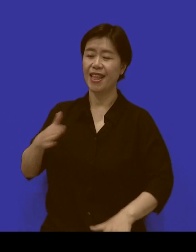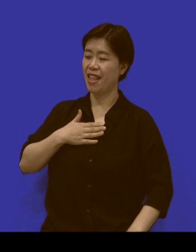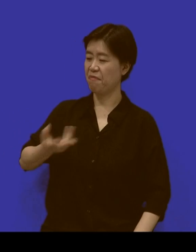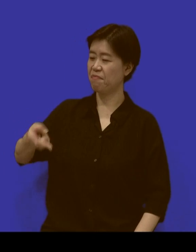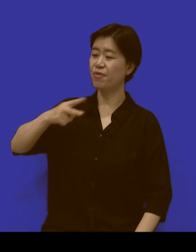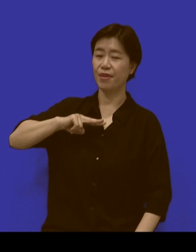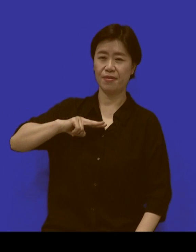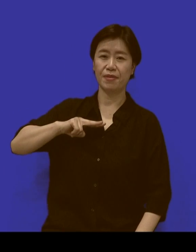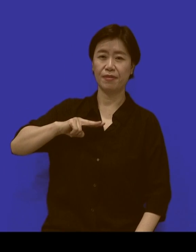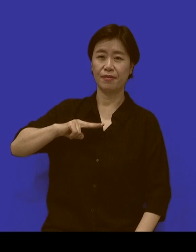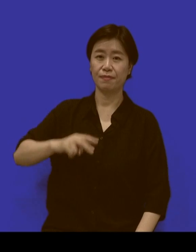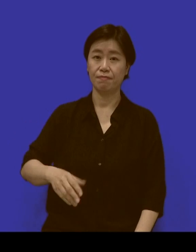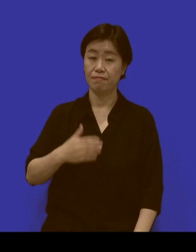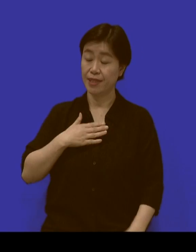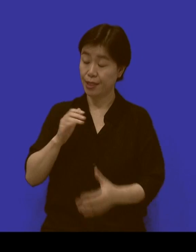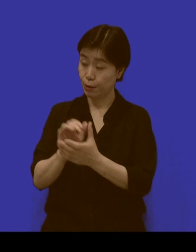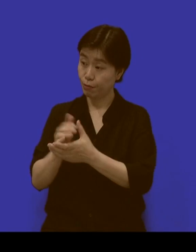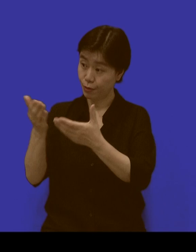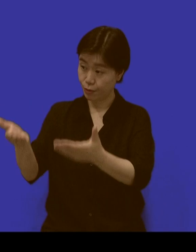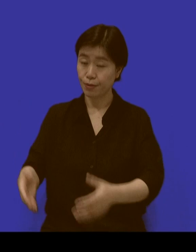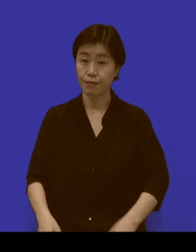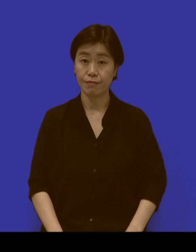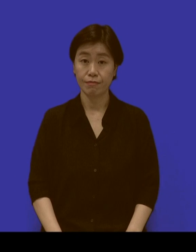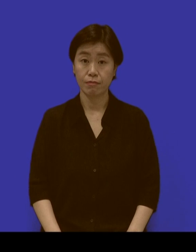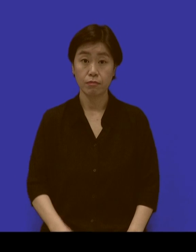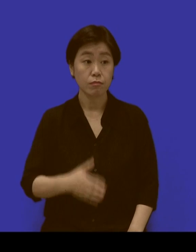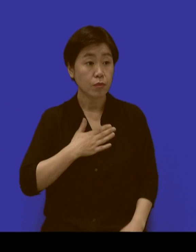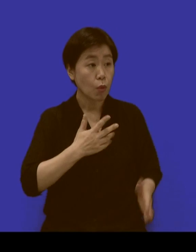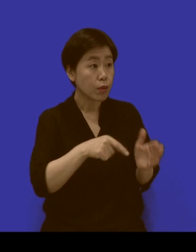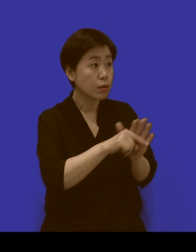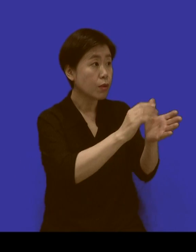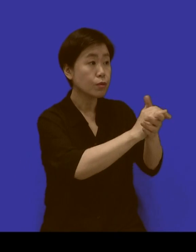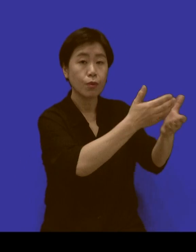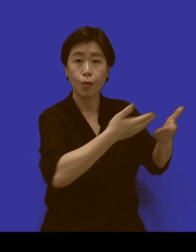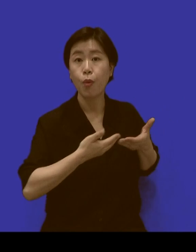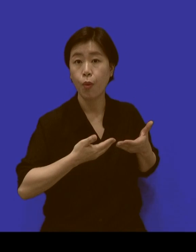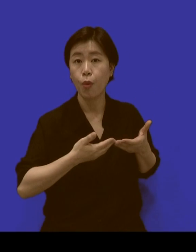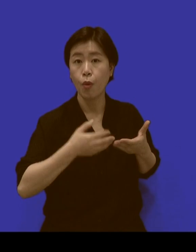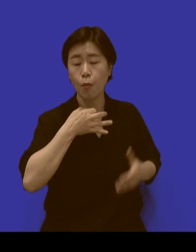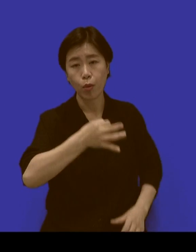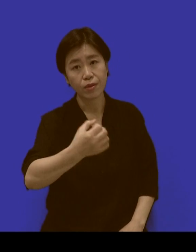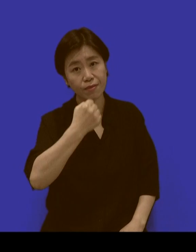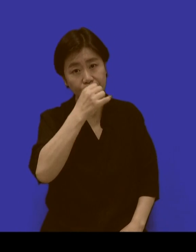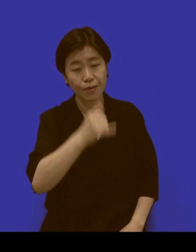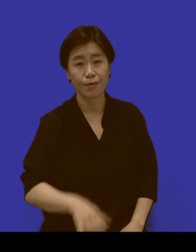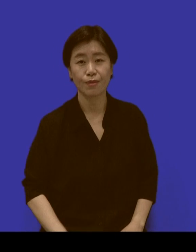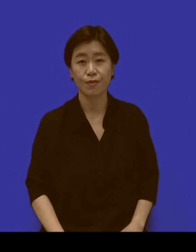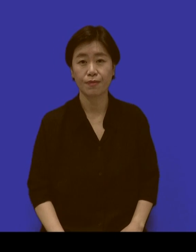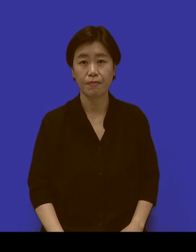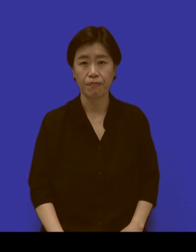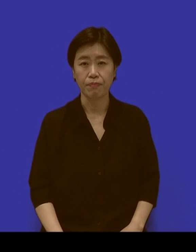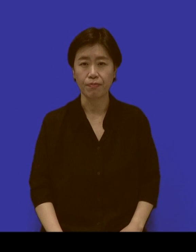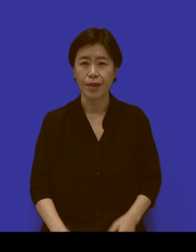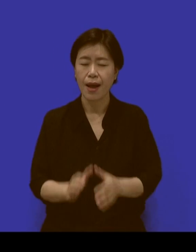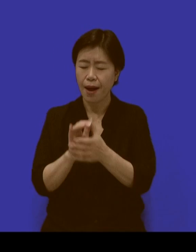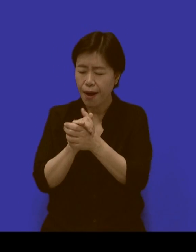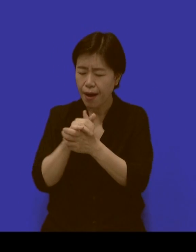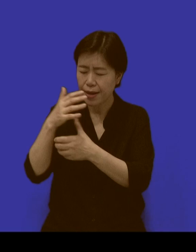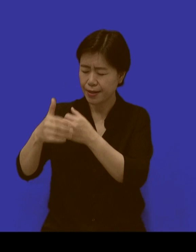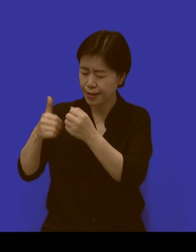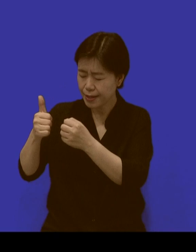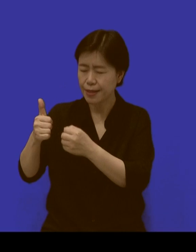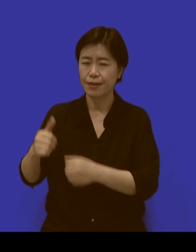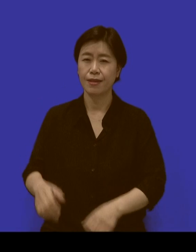예. 그러면서 이분이 간절히 또 기도를 힘있게 기도하는 거예요. 하나님, 닥터 채가 예. 환자를 더욱